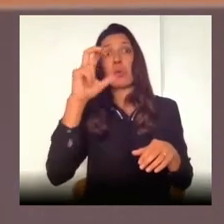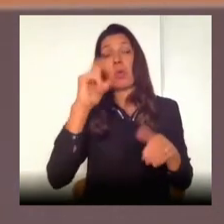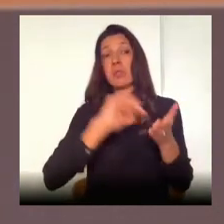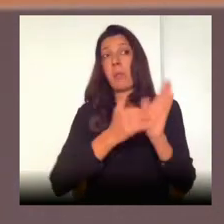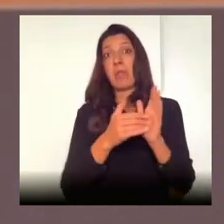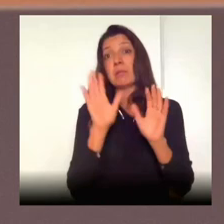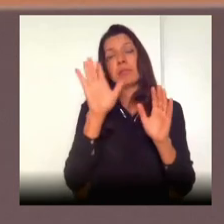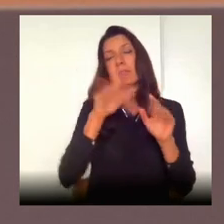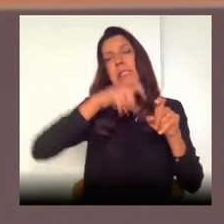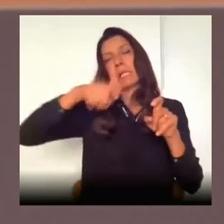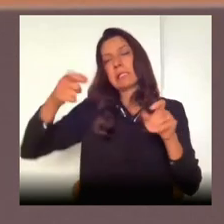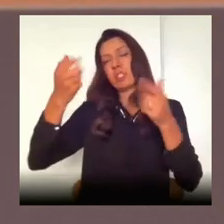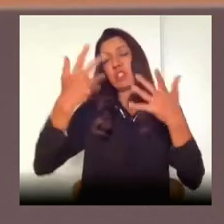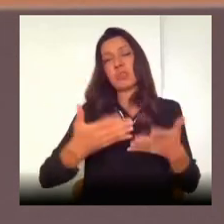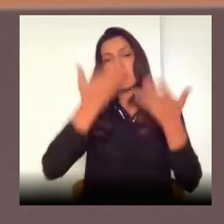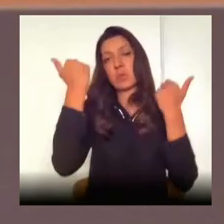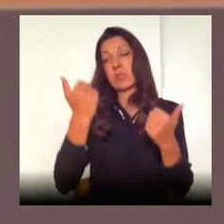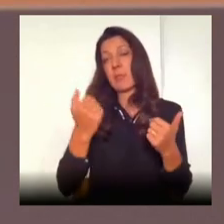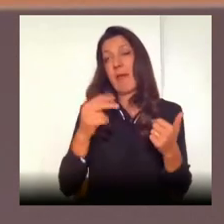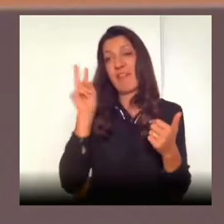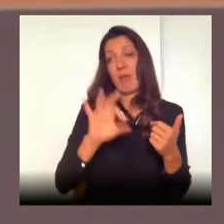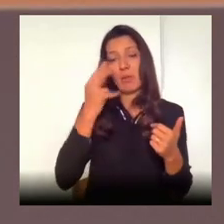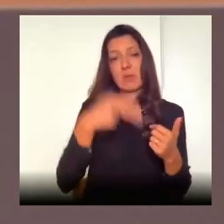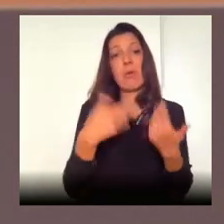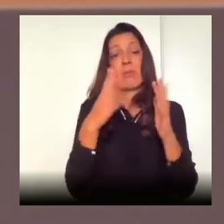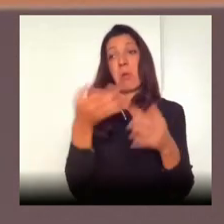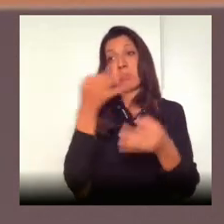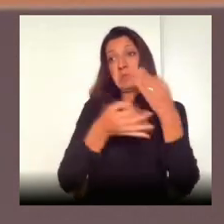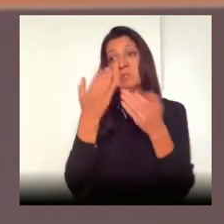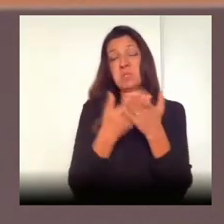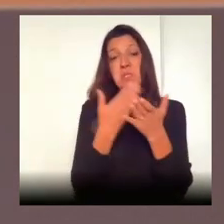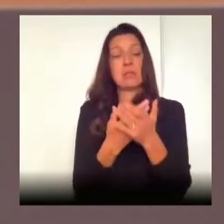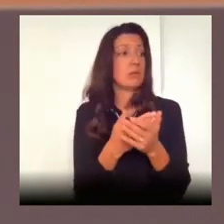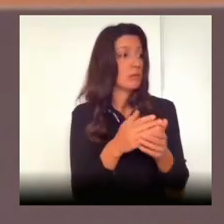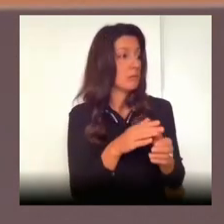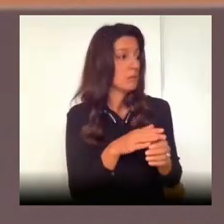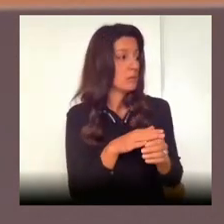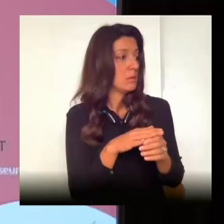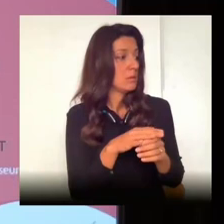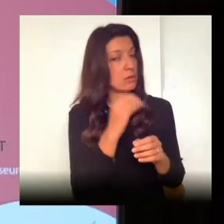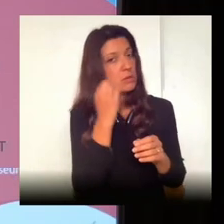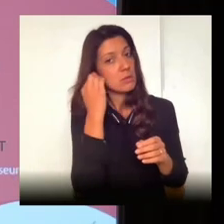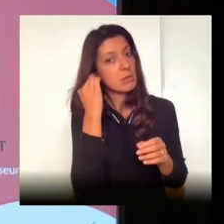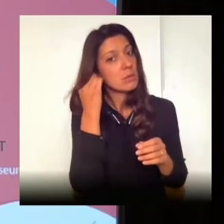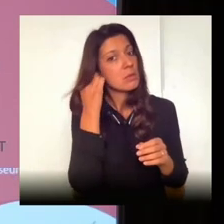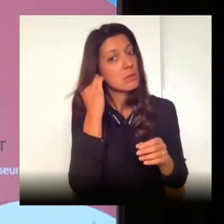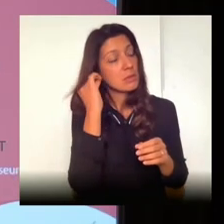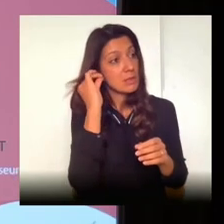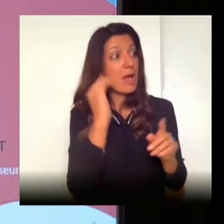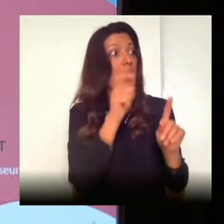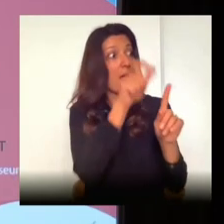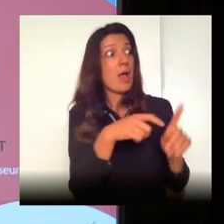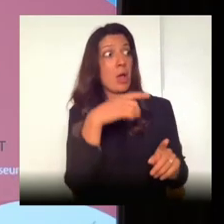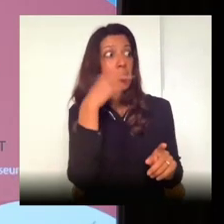statistiques, alors je ne sais pas si c'est fondé ou pas, mais bon, c'est ce qui se dit. Ça ne suffirait pas à monsieur Makunda.